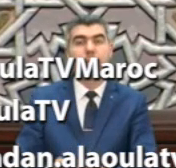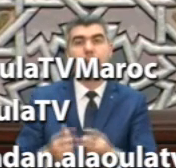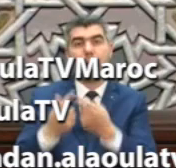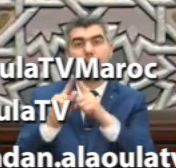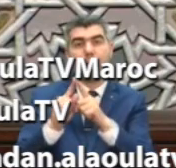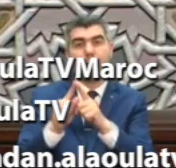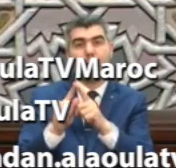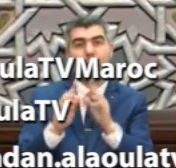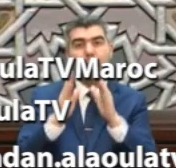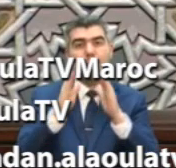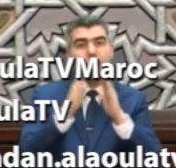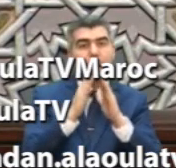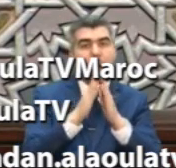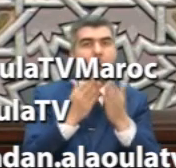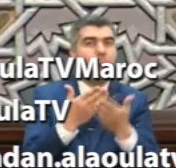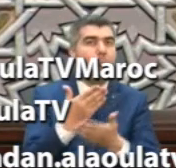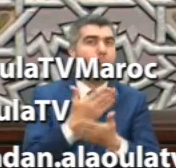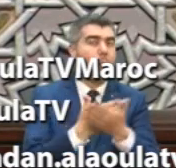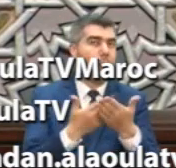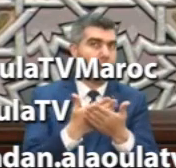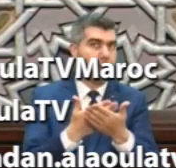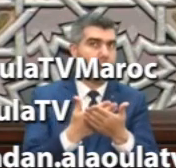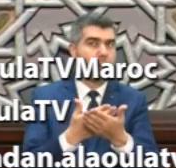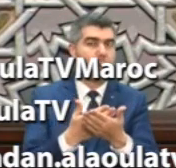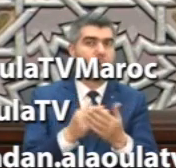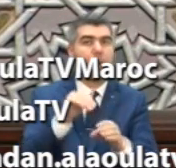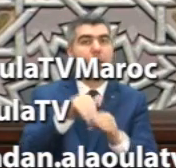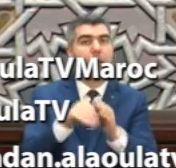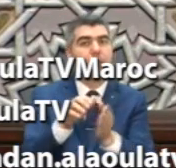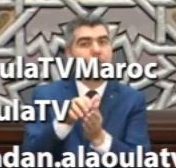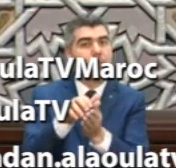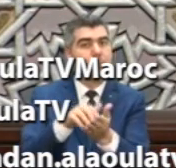السكني للسيدات والساده النواب المحترمين عن فريق الاصاله والمعاصره.